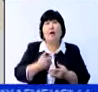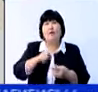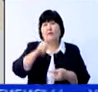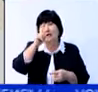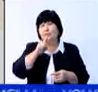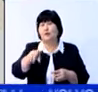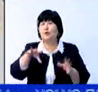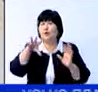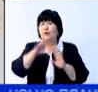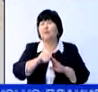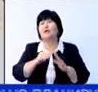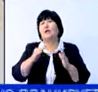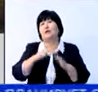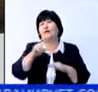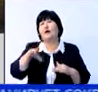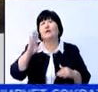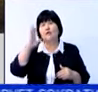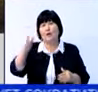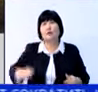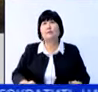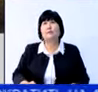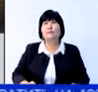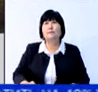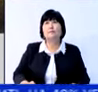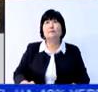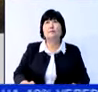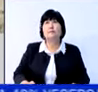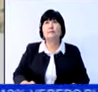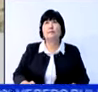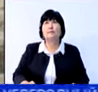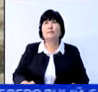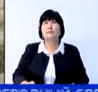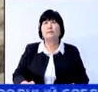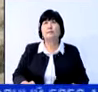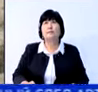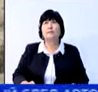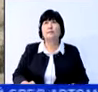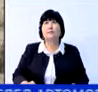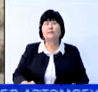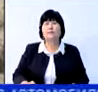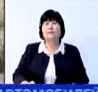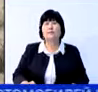месяц сюда в едут новоселы алина поражал будем баба села фанат махамбетов телеканал кызлар до из байконура